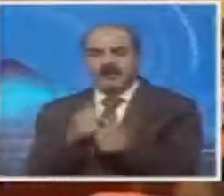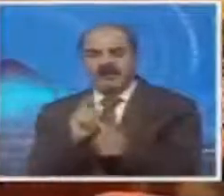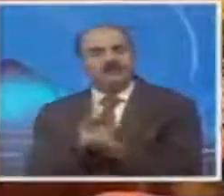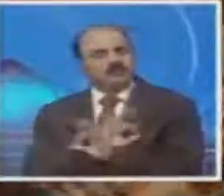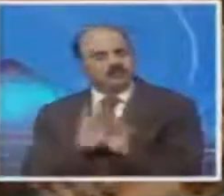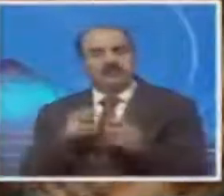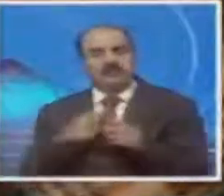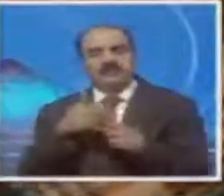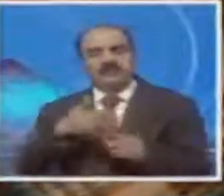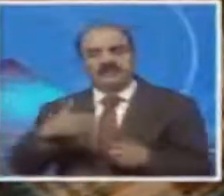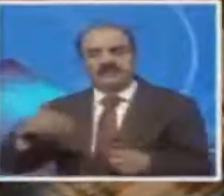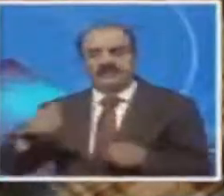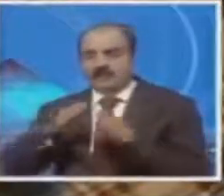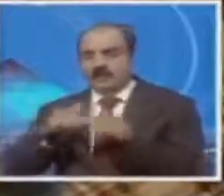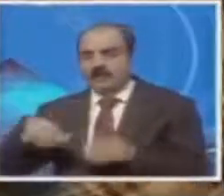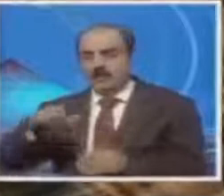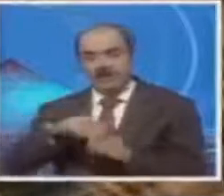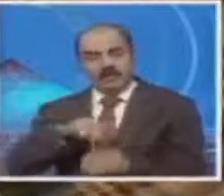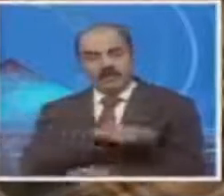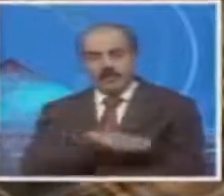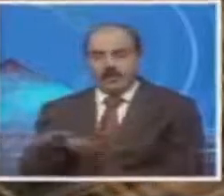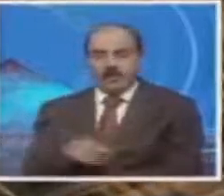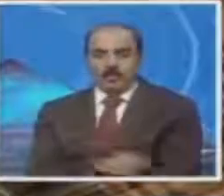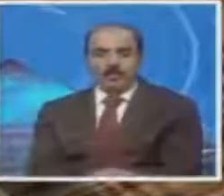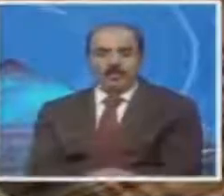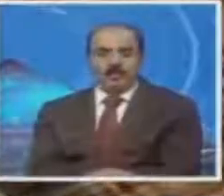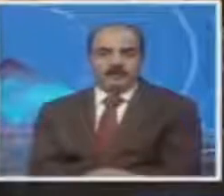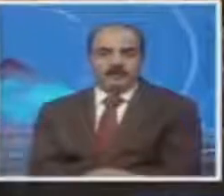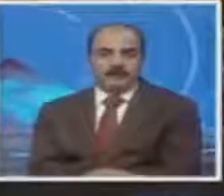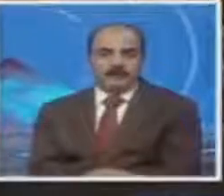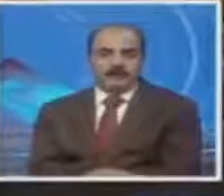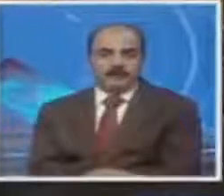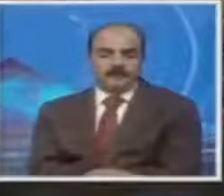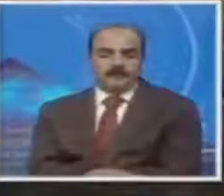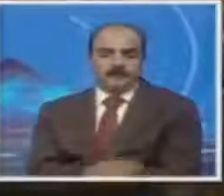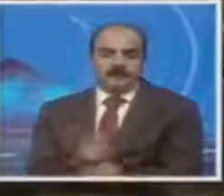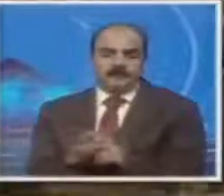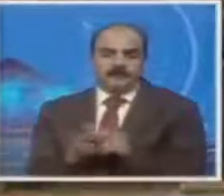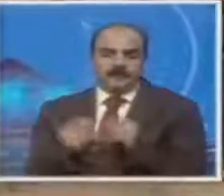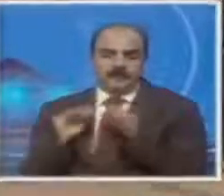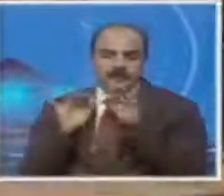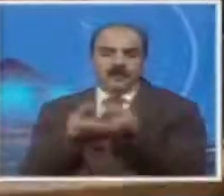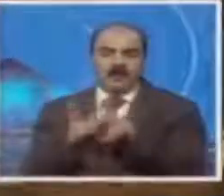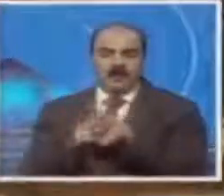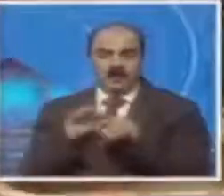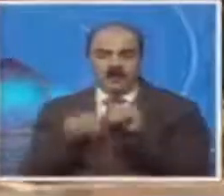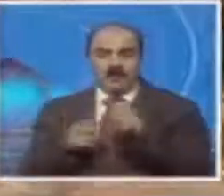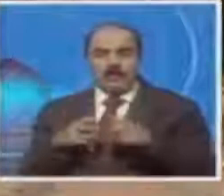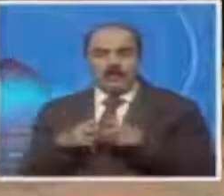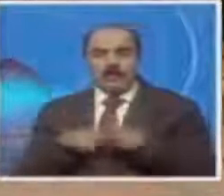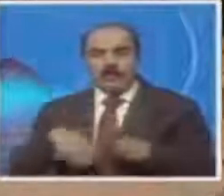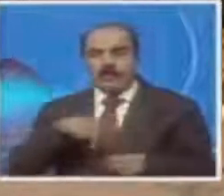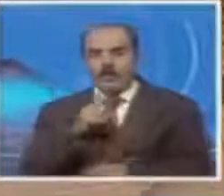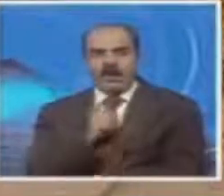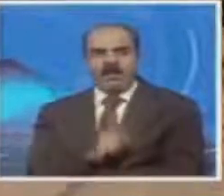خلال المعارض المنتشره بمختلف محافظات الجمهوريه. إقبال كبير من المواطنين على معارض مبادرة